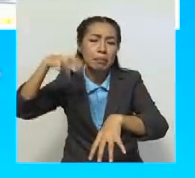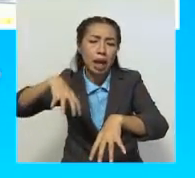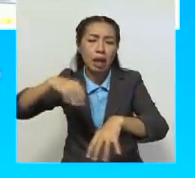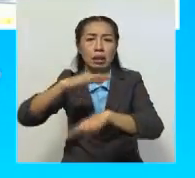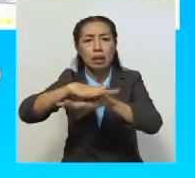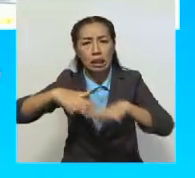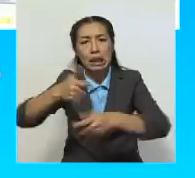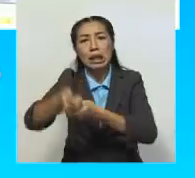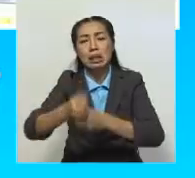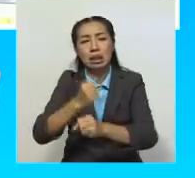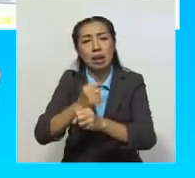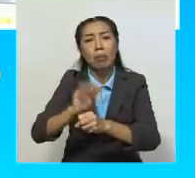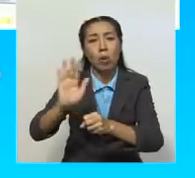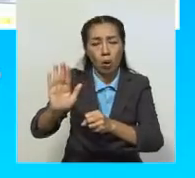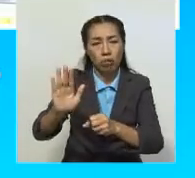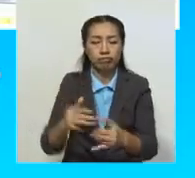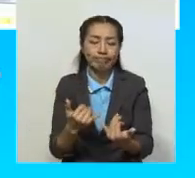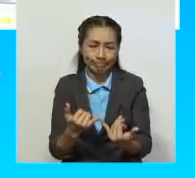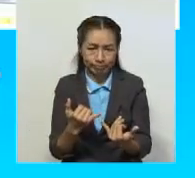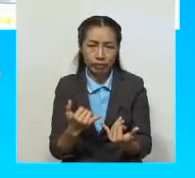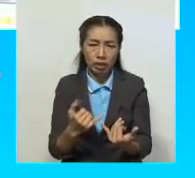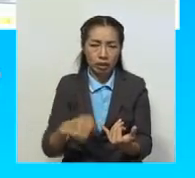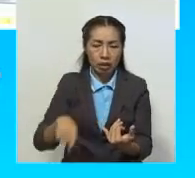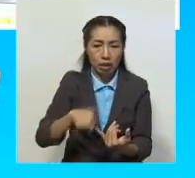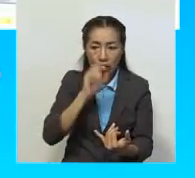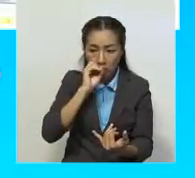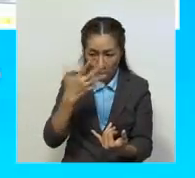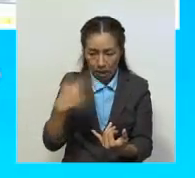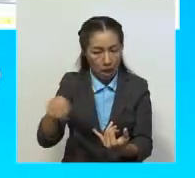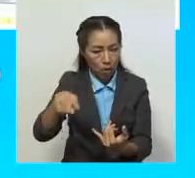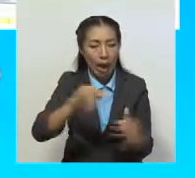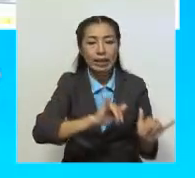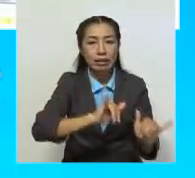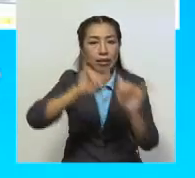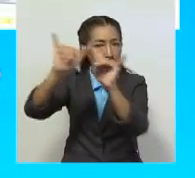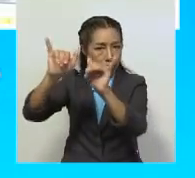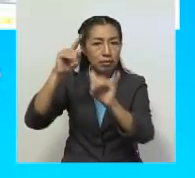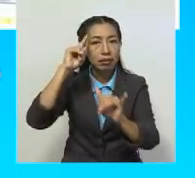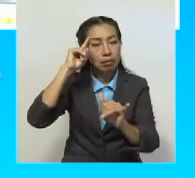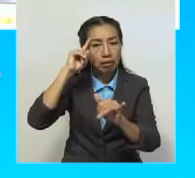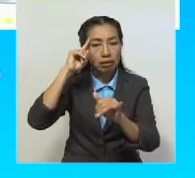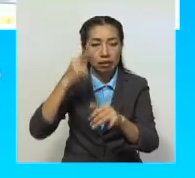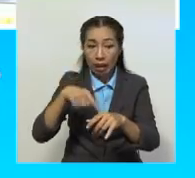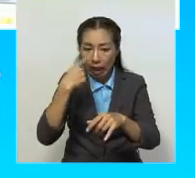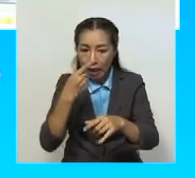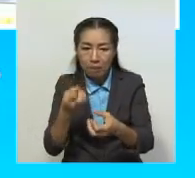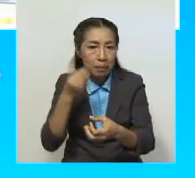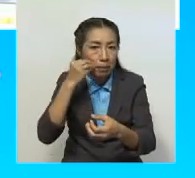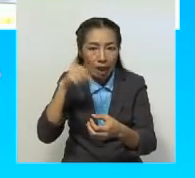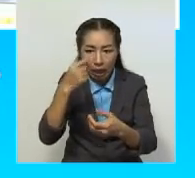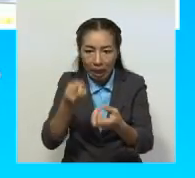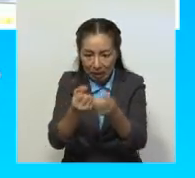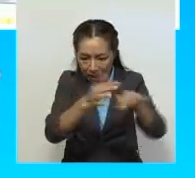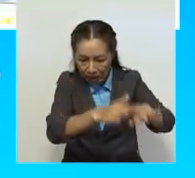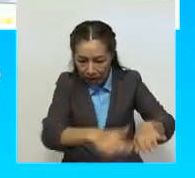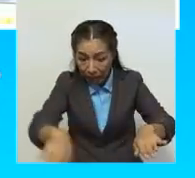ำการเกษตรที่อยู่ริมแม่น้ำโขงซึ่งขณะนี้เราก็ได้ให้มีการอพยพในส่วนของการที่ใครที่อยู่พื้นที่ต่ำนะฮะก็ขยับเข้าม